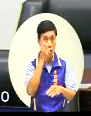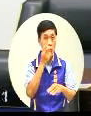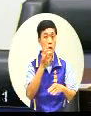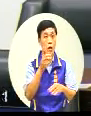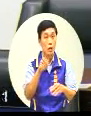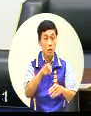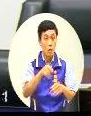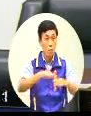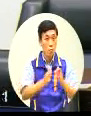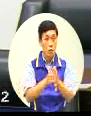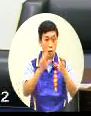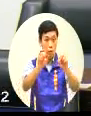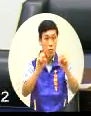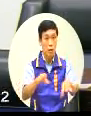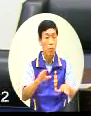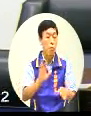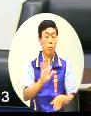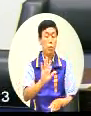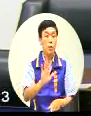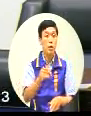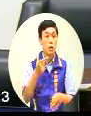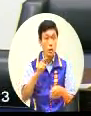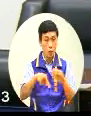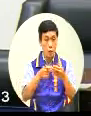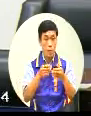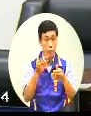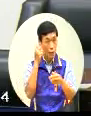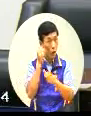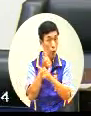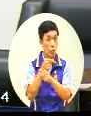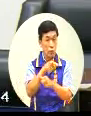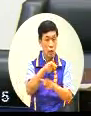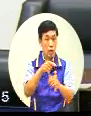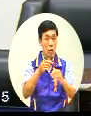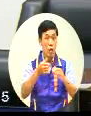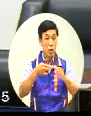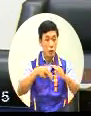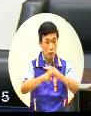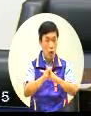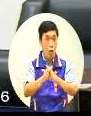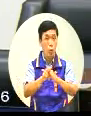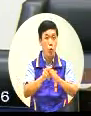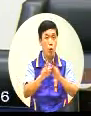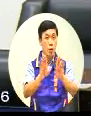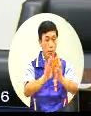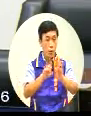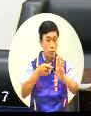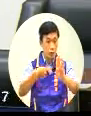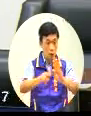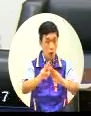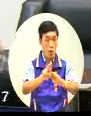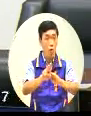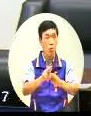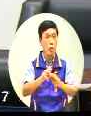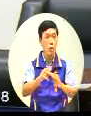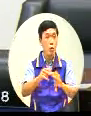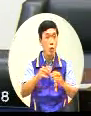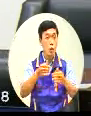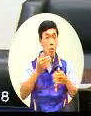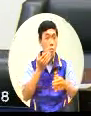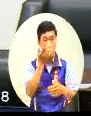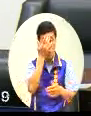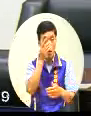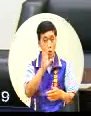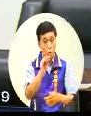立即性的，我们反而是要去考虑的他的逃生路出入口，对不对？也消防设备有没有问题，他的逃生有没有